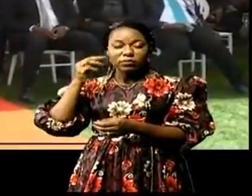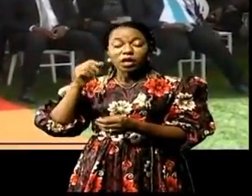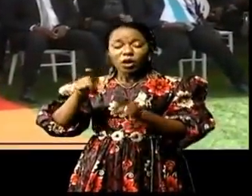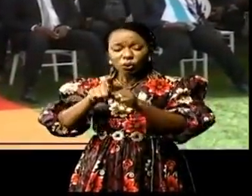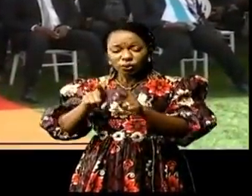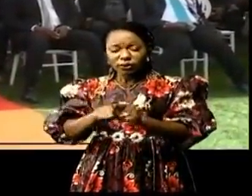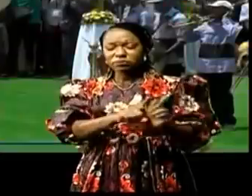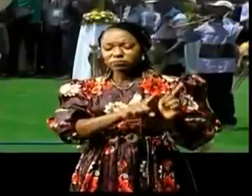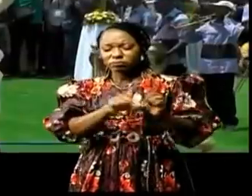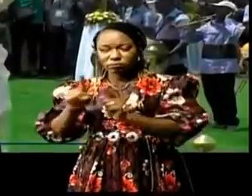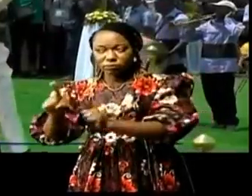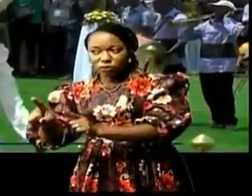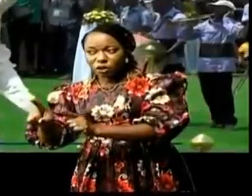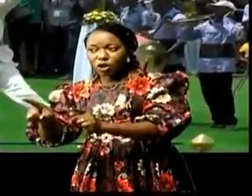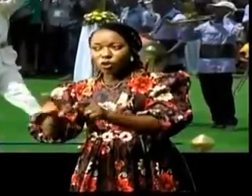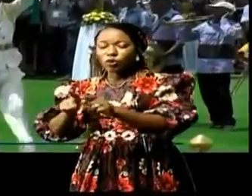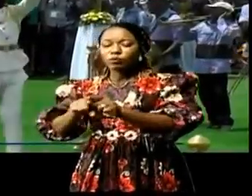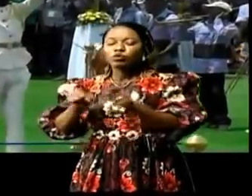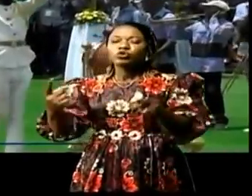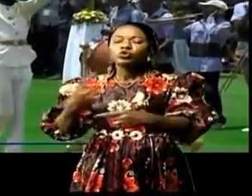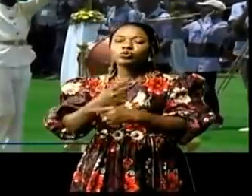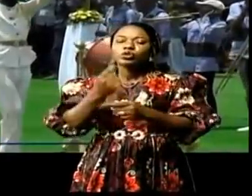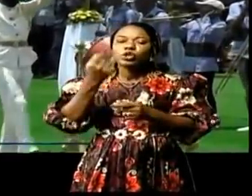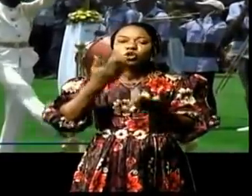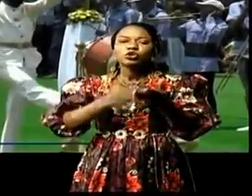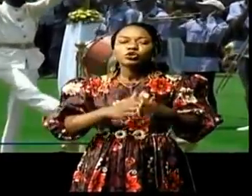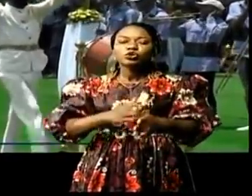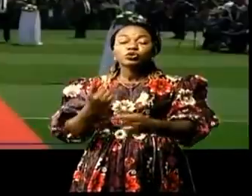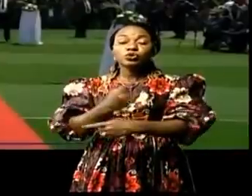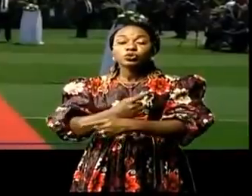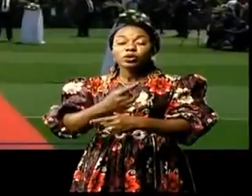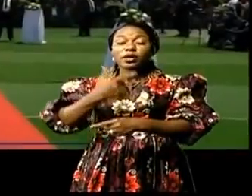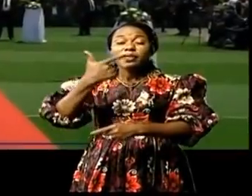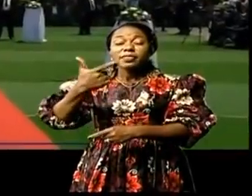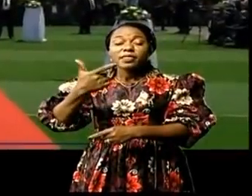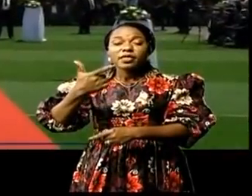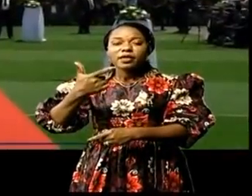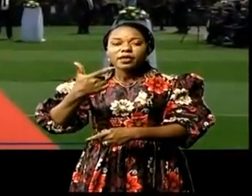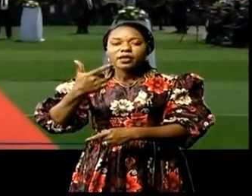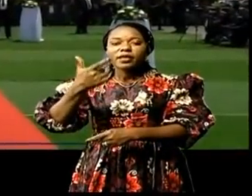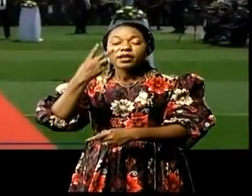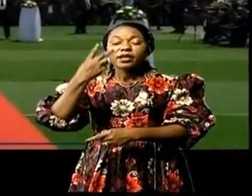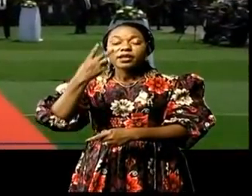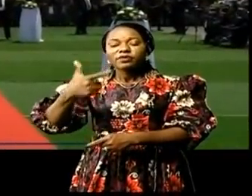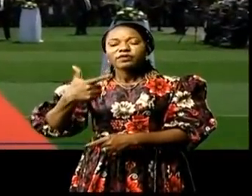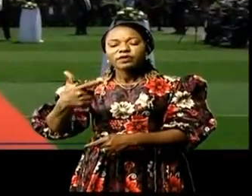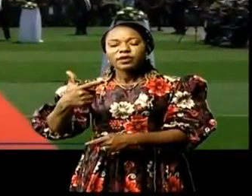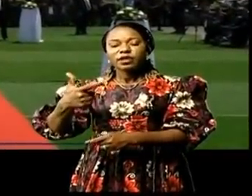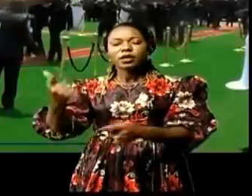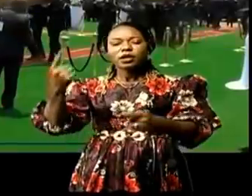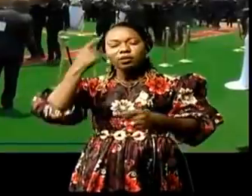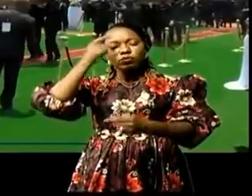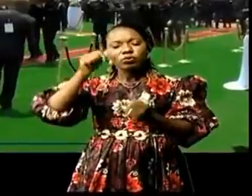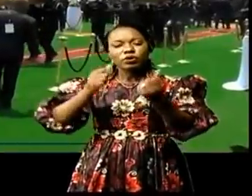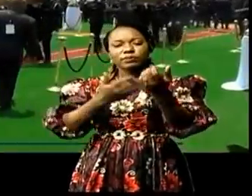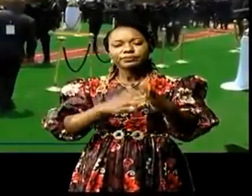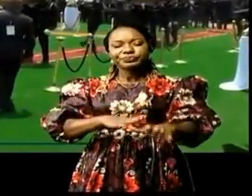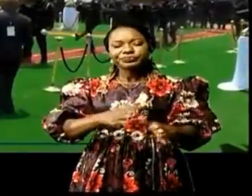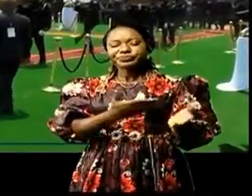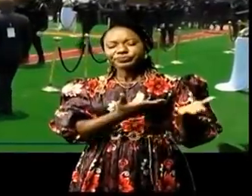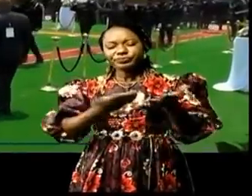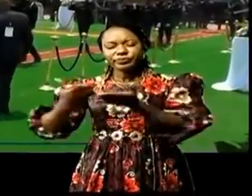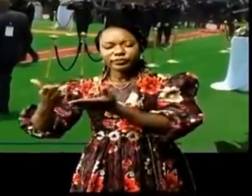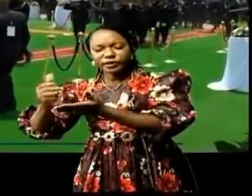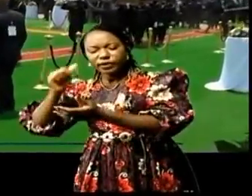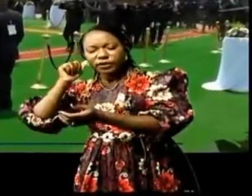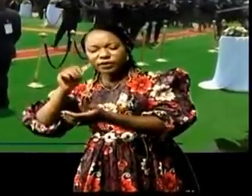sites mortuaires comme au jour de la tragédie, le 2 février 2022, pour rendre un dernier hommage aux dignes filles et